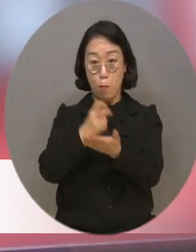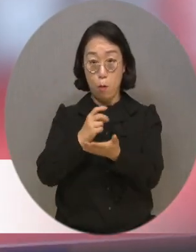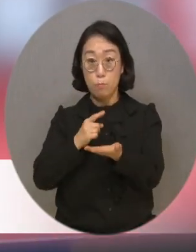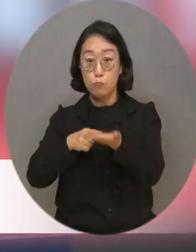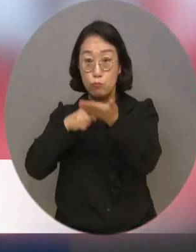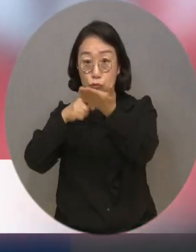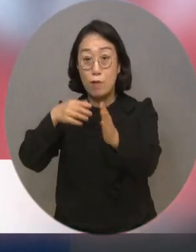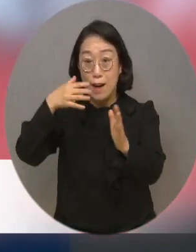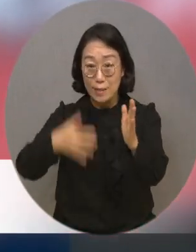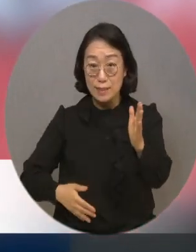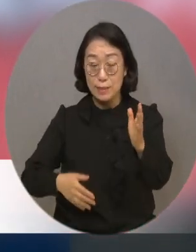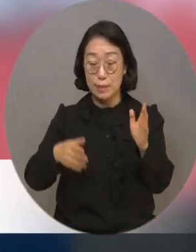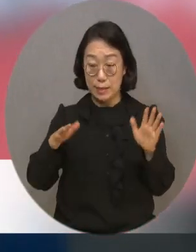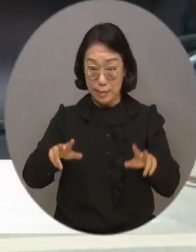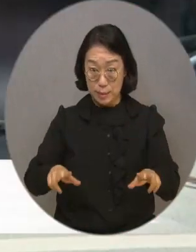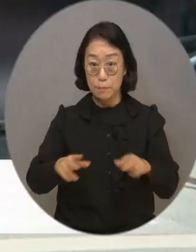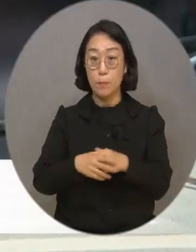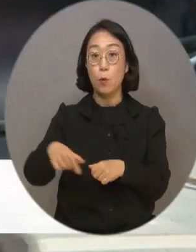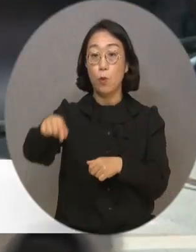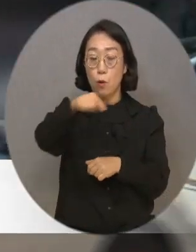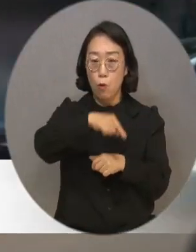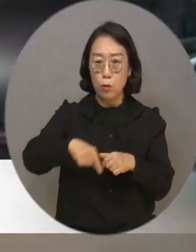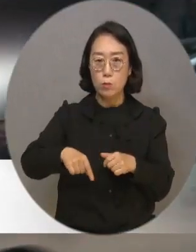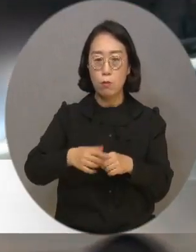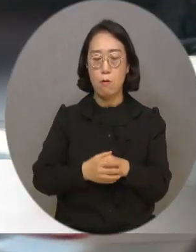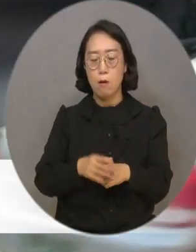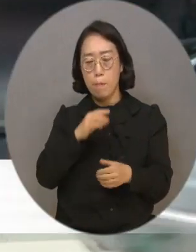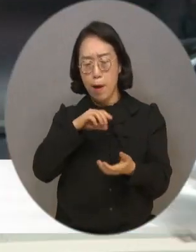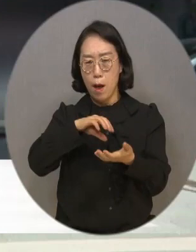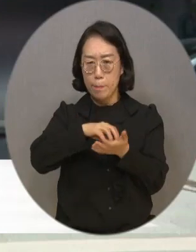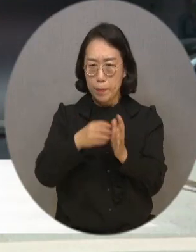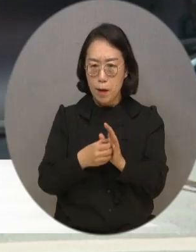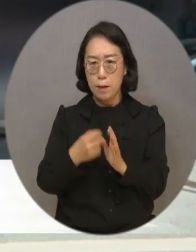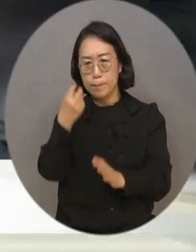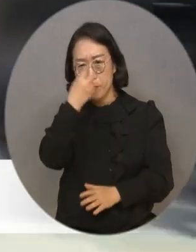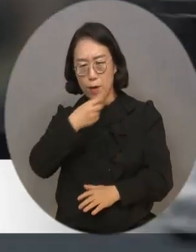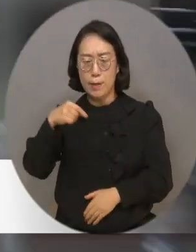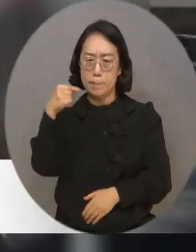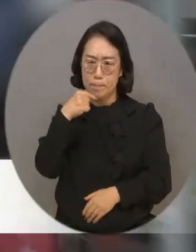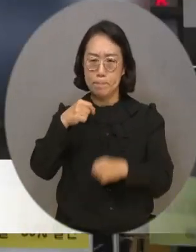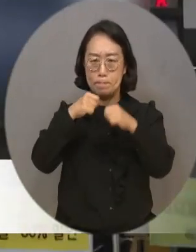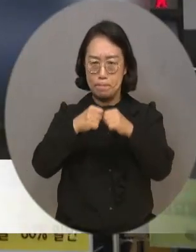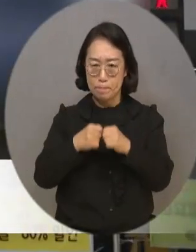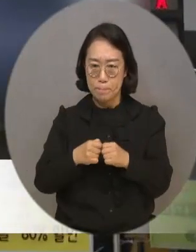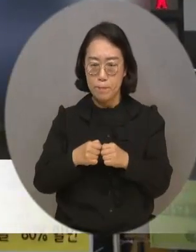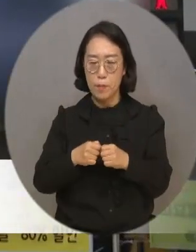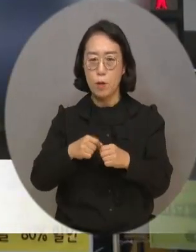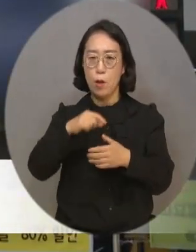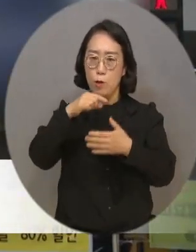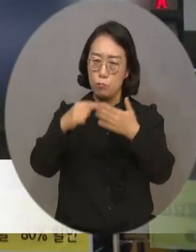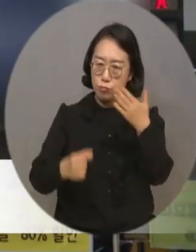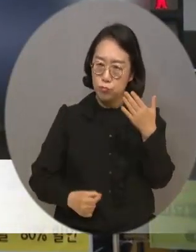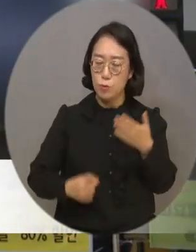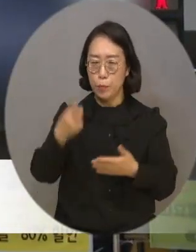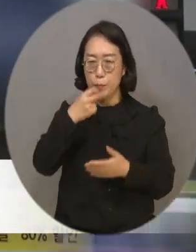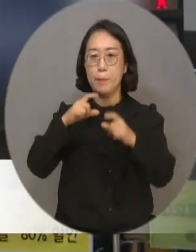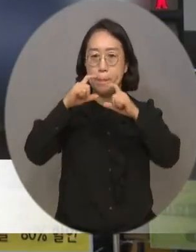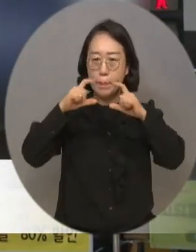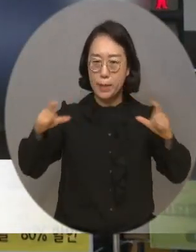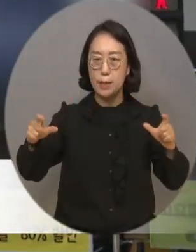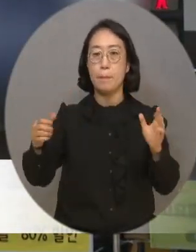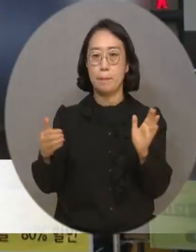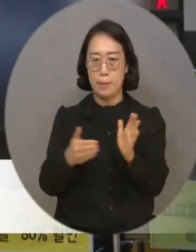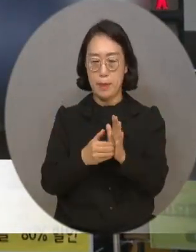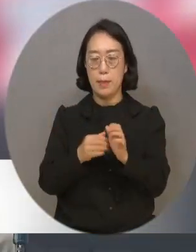이전이라도 국민의 안전을 위해 현장에서 즉시 정당 현수막 관리를 강화할 수 있도록 가이드라인을 정비해 시행에